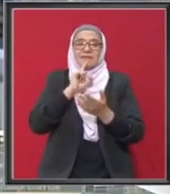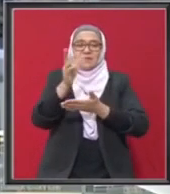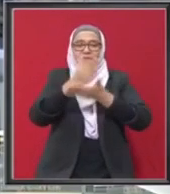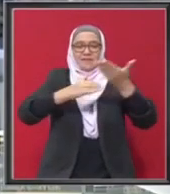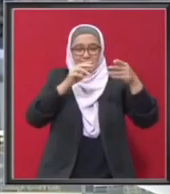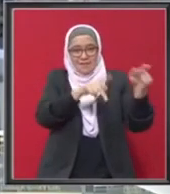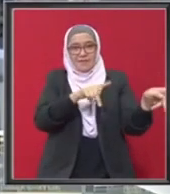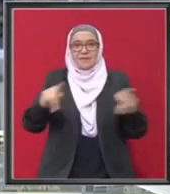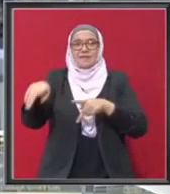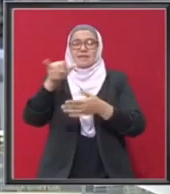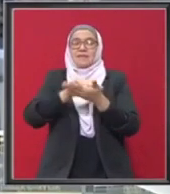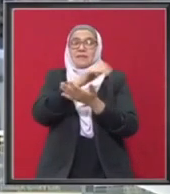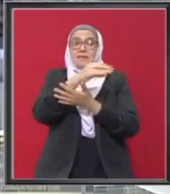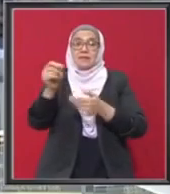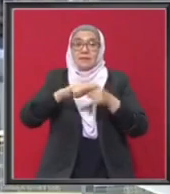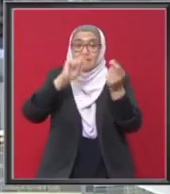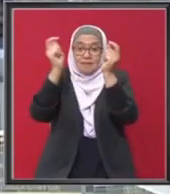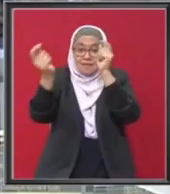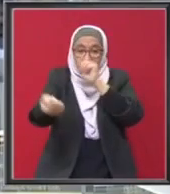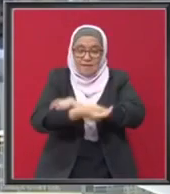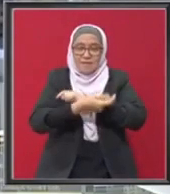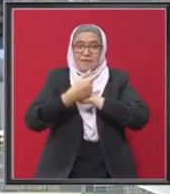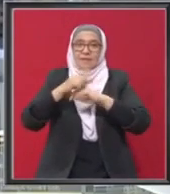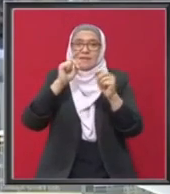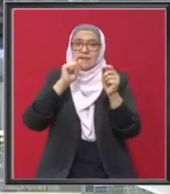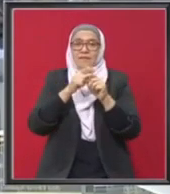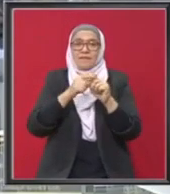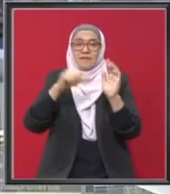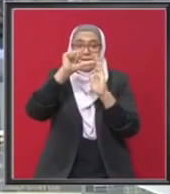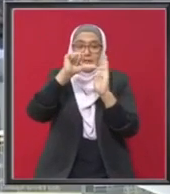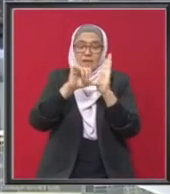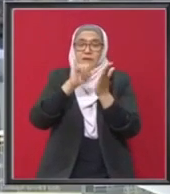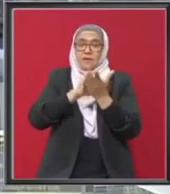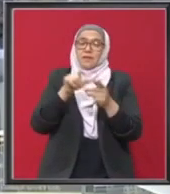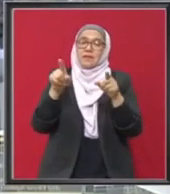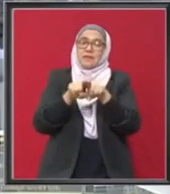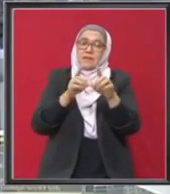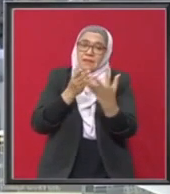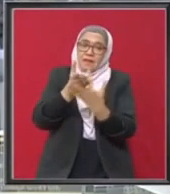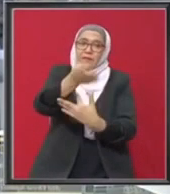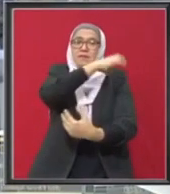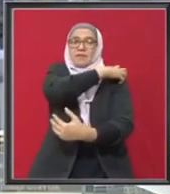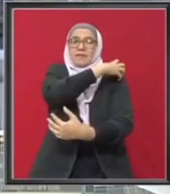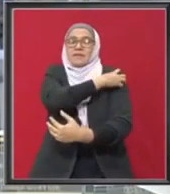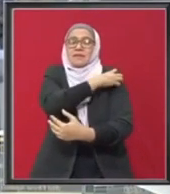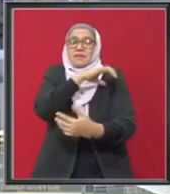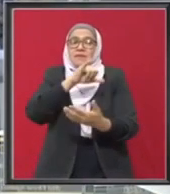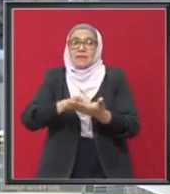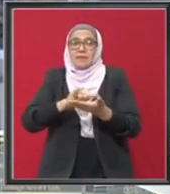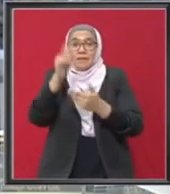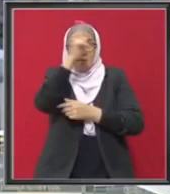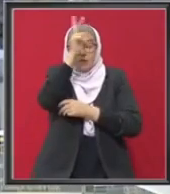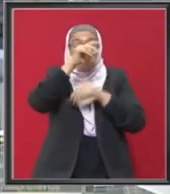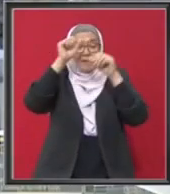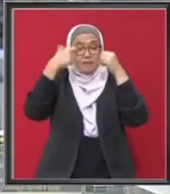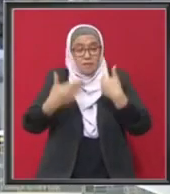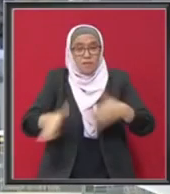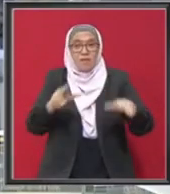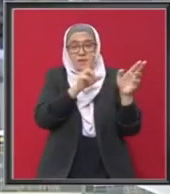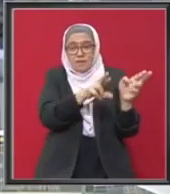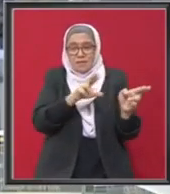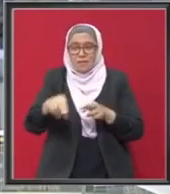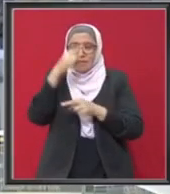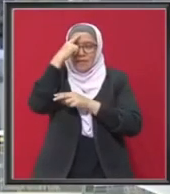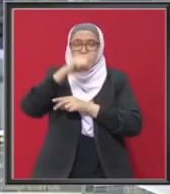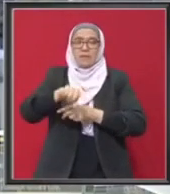tersebut selain daripada pinarak 355 melalui pemerkosaan tersebut juga Kerajaan telah merancang untuk